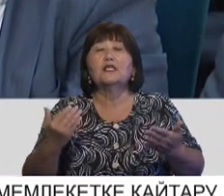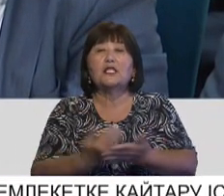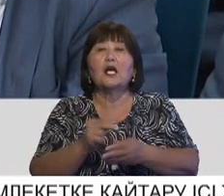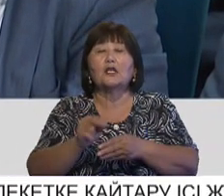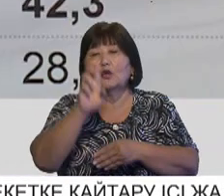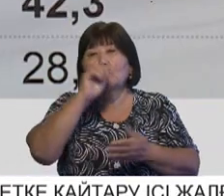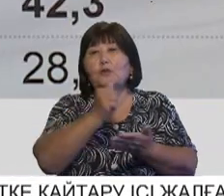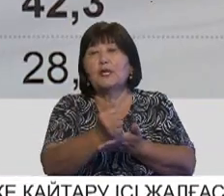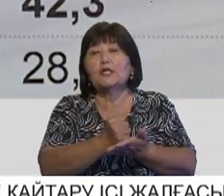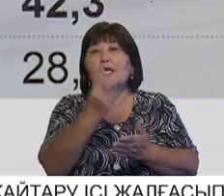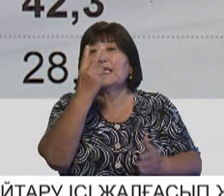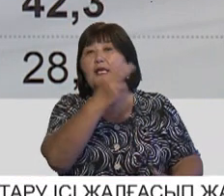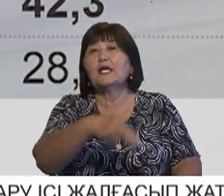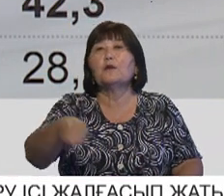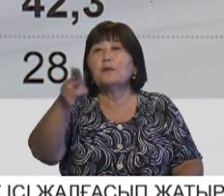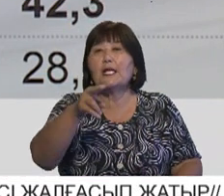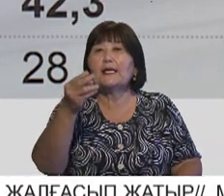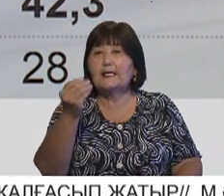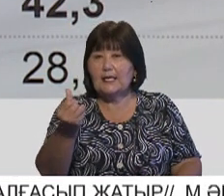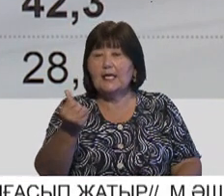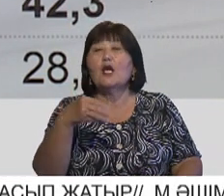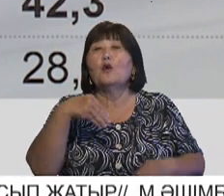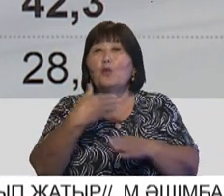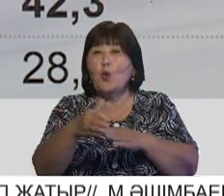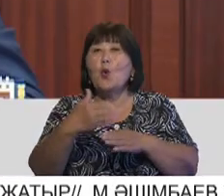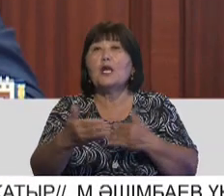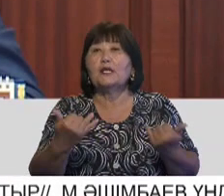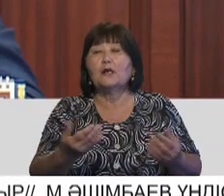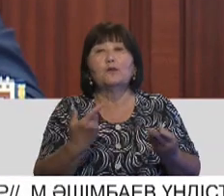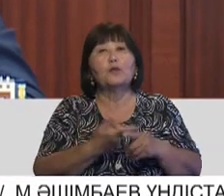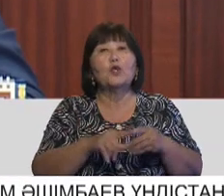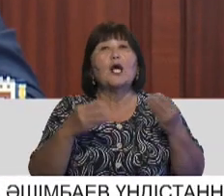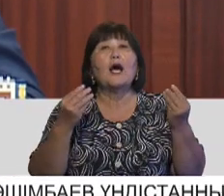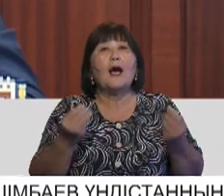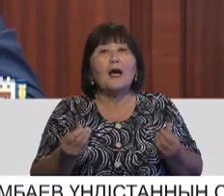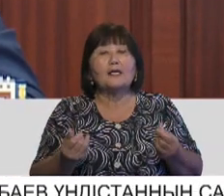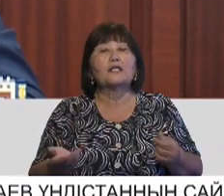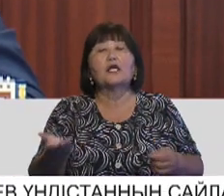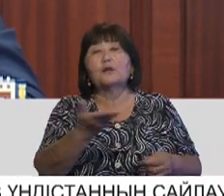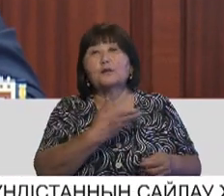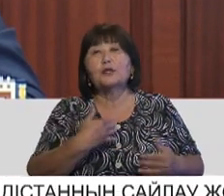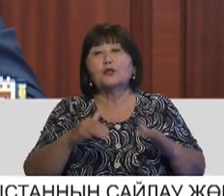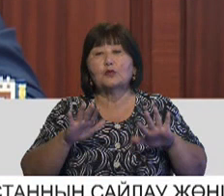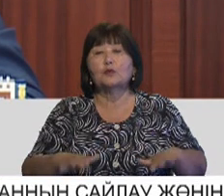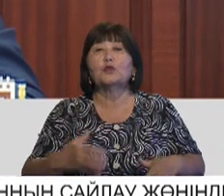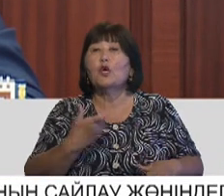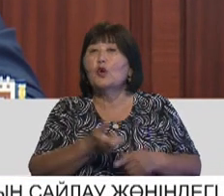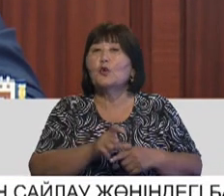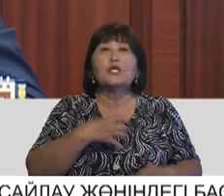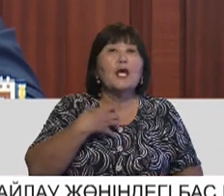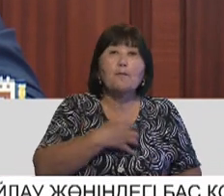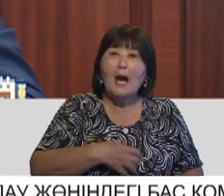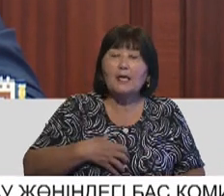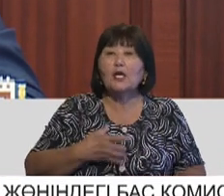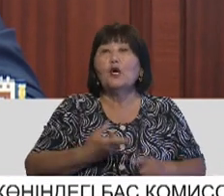резервінен 2 миллиард теңге бөлінді. Бұл қаражаттар біздің өңір үшін өте маңызды.